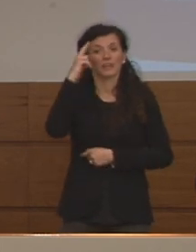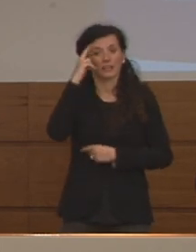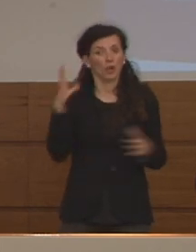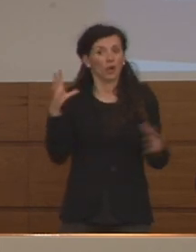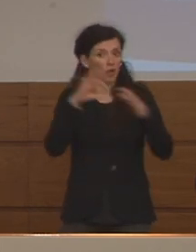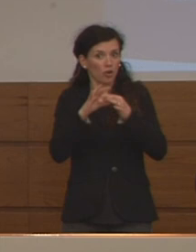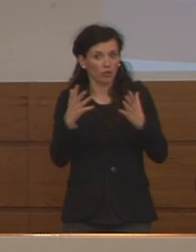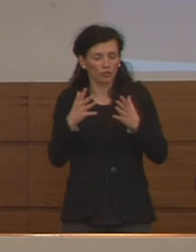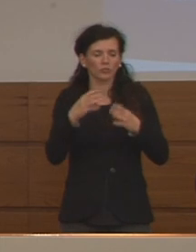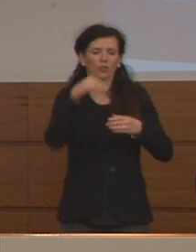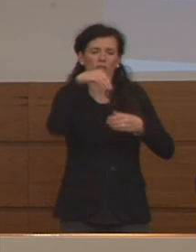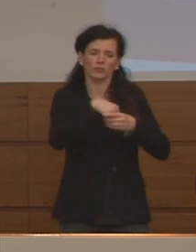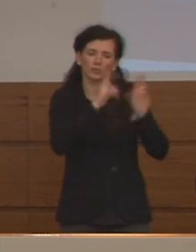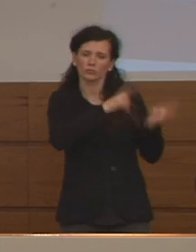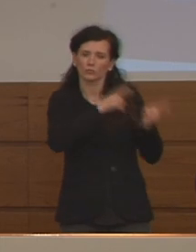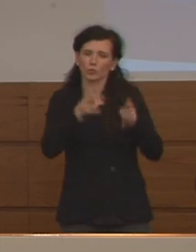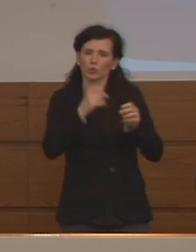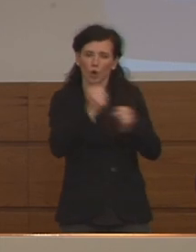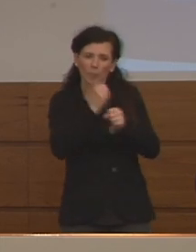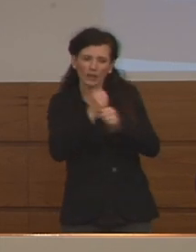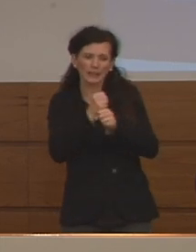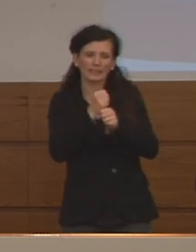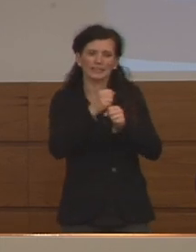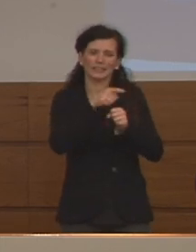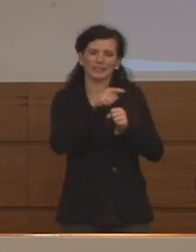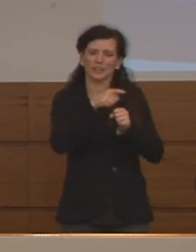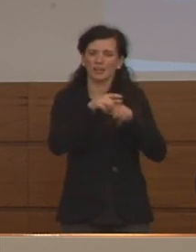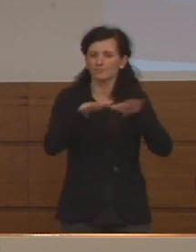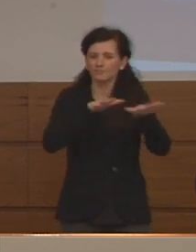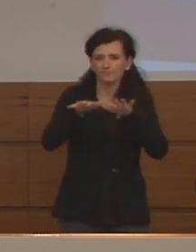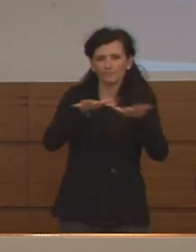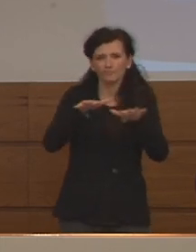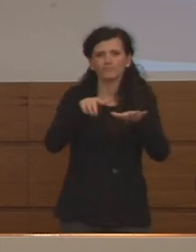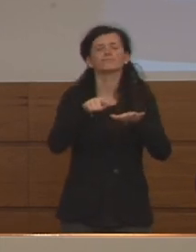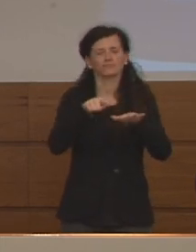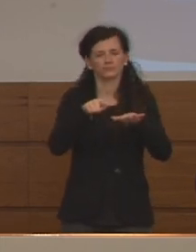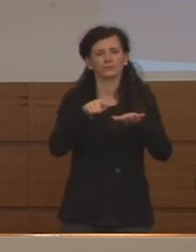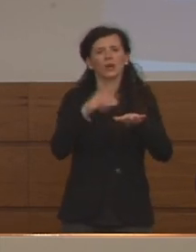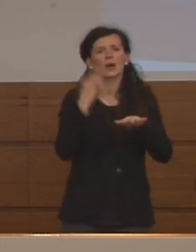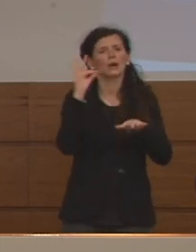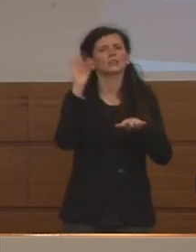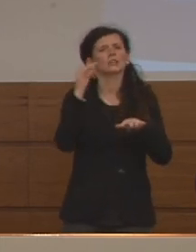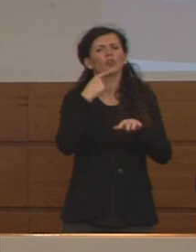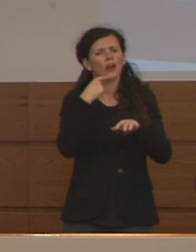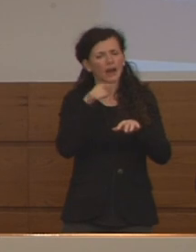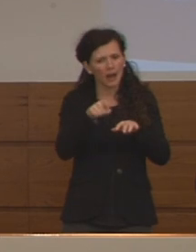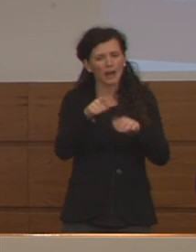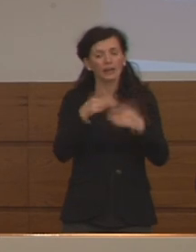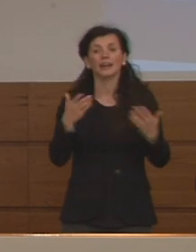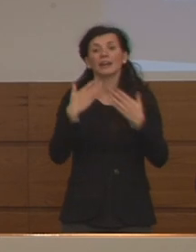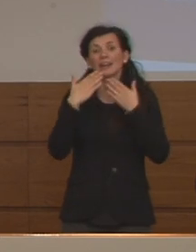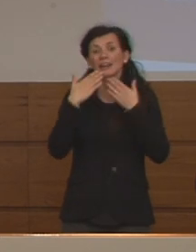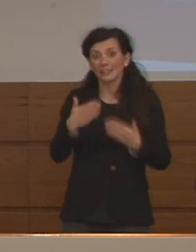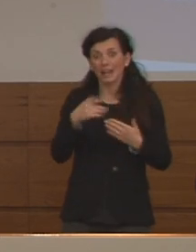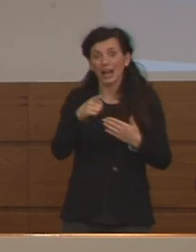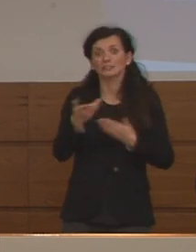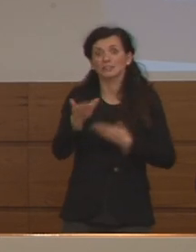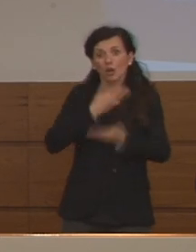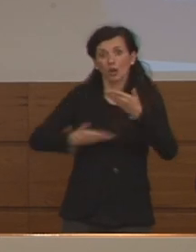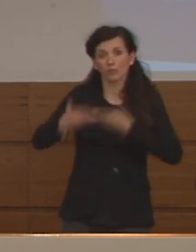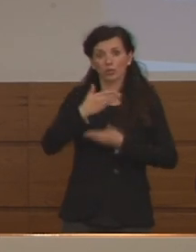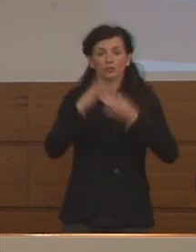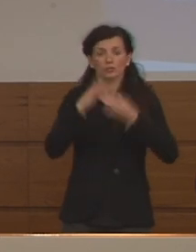operative il lavoro fatto da tutte le strutture operative oggi voglio ricordare in modo particolare che grazie a una collaborazione tra